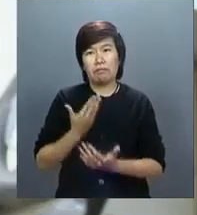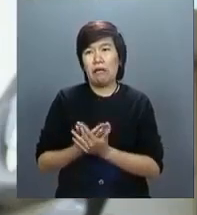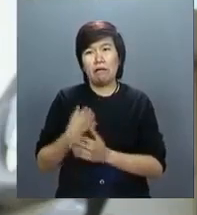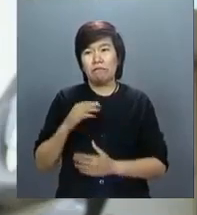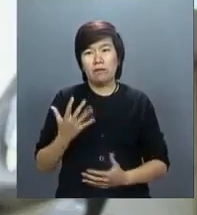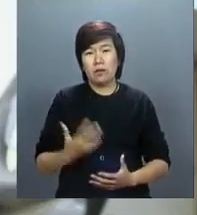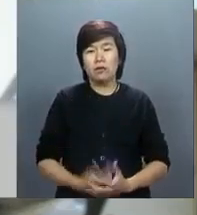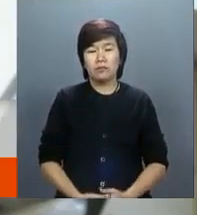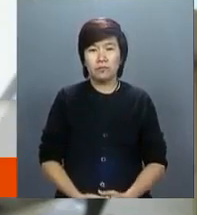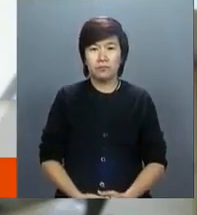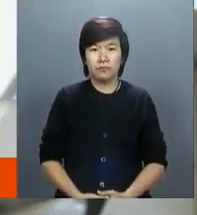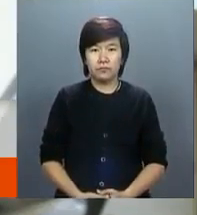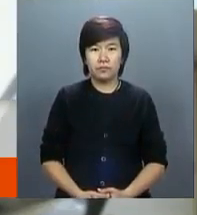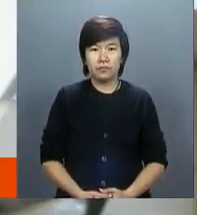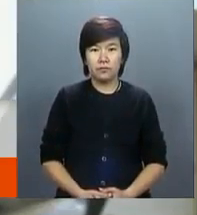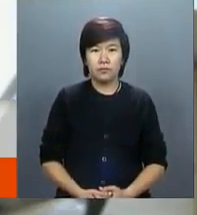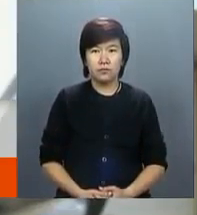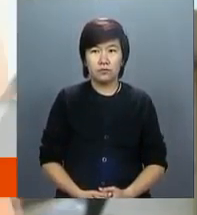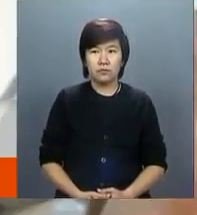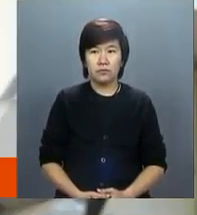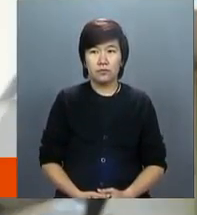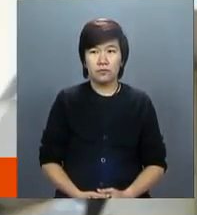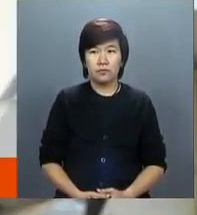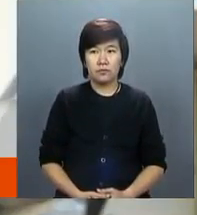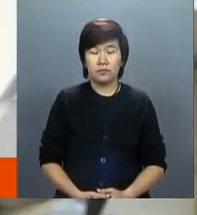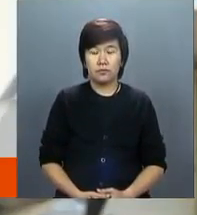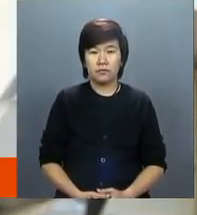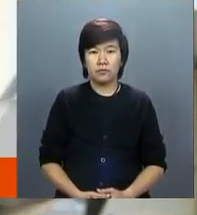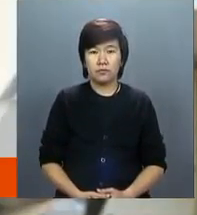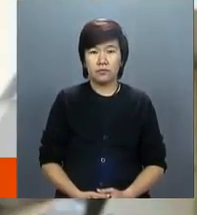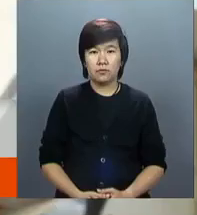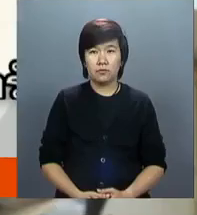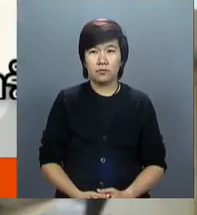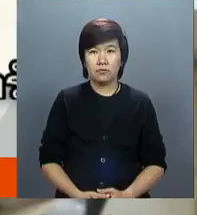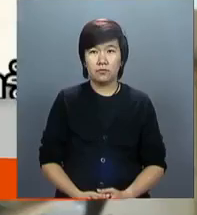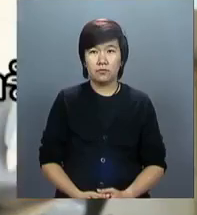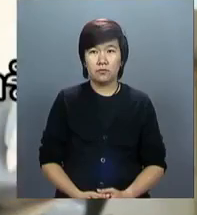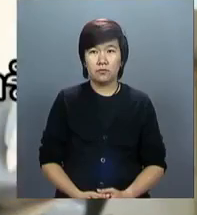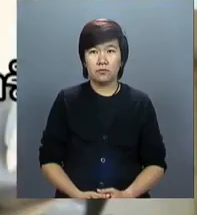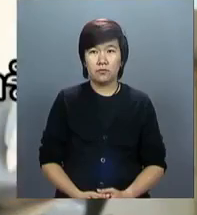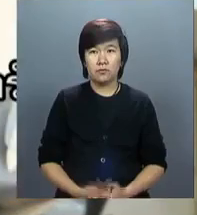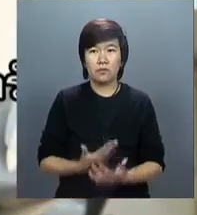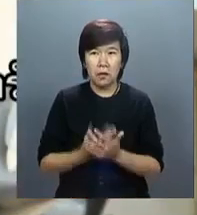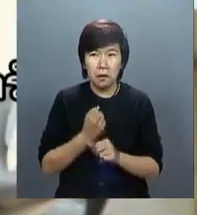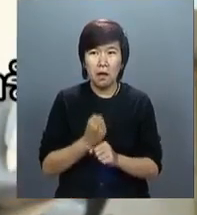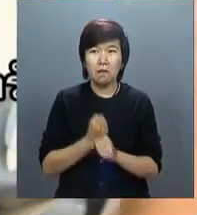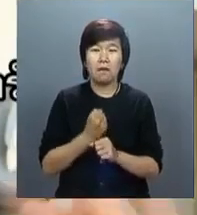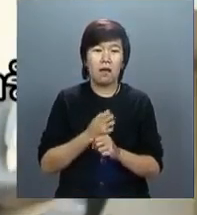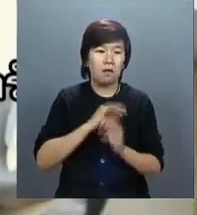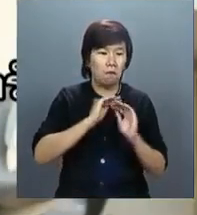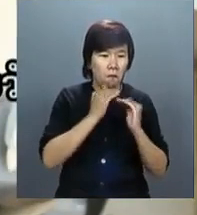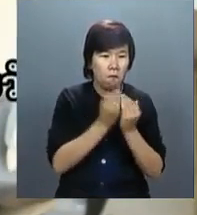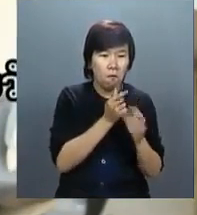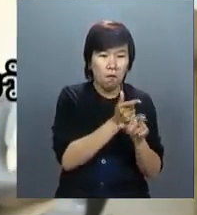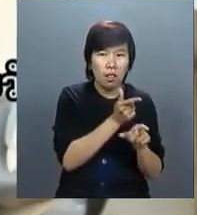าคนต้องทำมาหากินเนี่ยเขาก็มีเงินเขาต้องวิ่งออกไปหาเงินลุงต้องไปหาเงินมาต้องจุนเจือครอบครัวเฮ้ยม